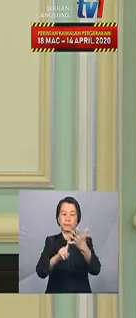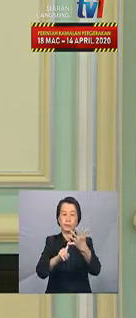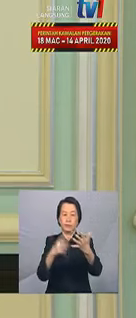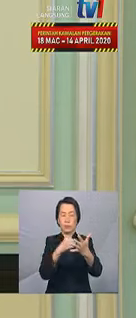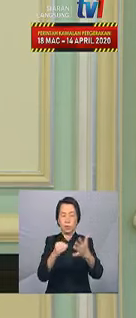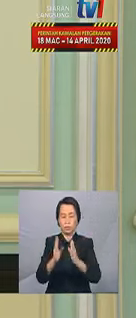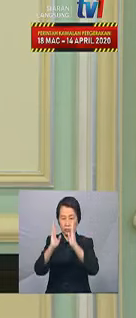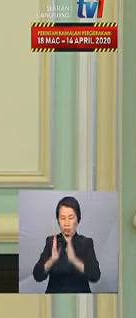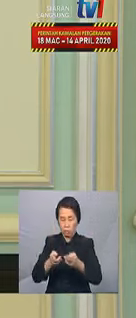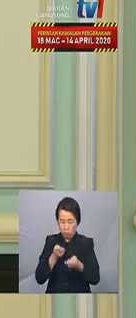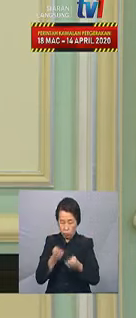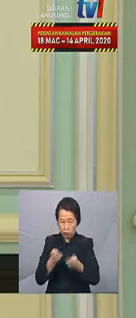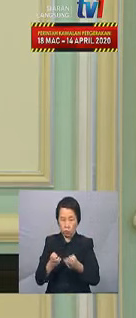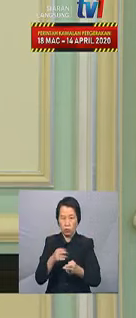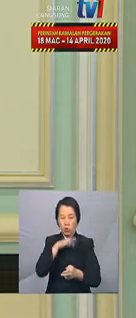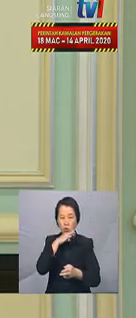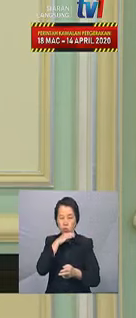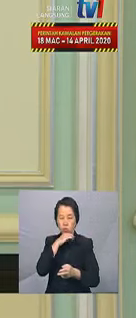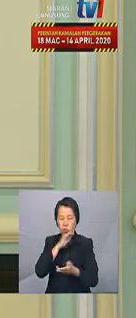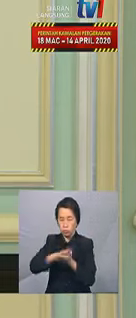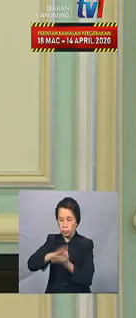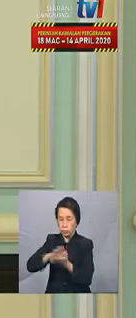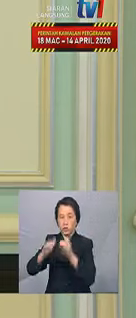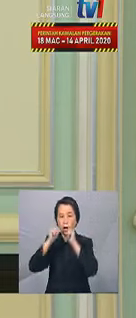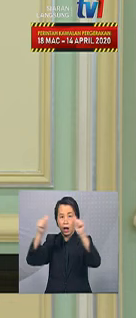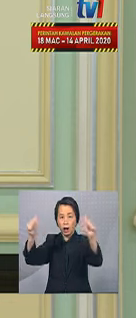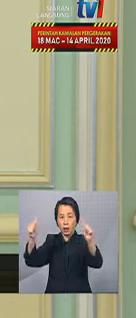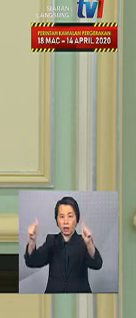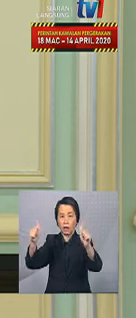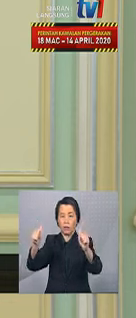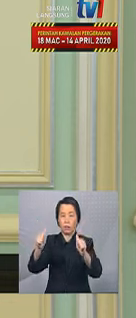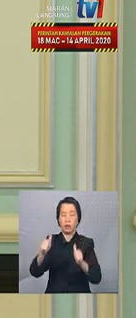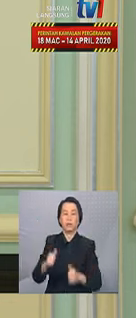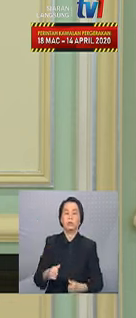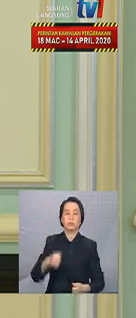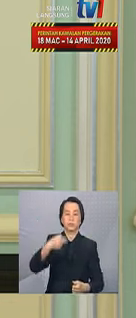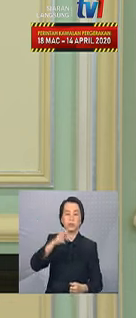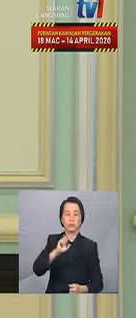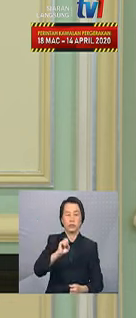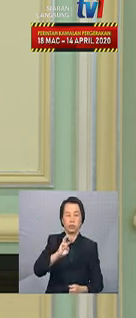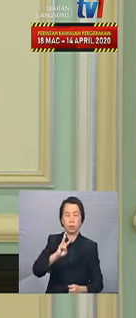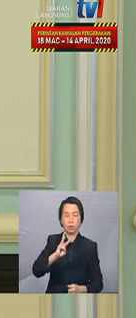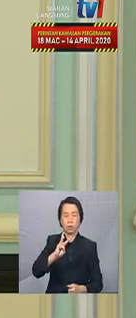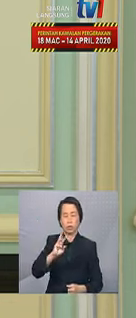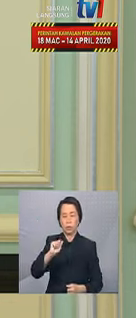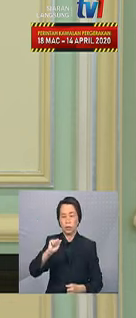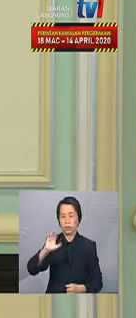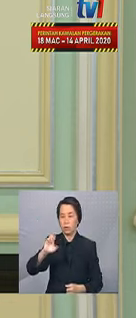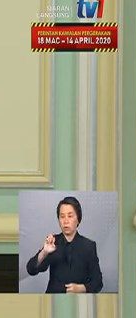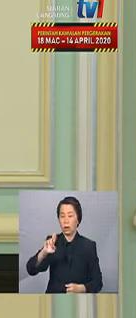juga Perbadanan Pengurusan Sisa Pebejal dan Pembersihan Awam ataupun SWCOP.